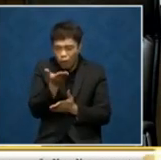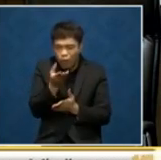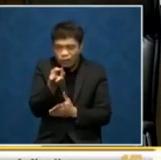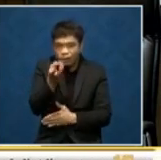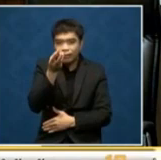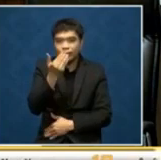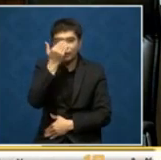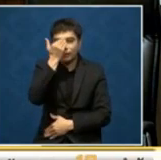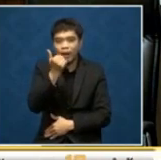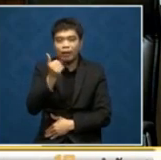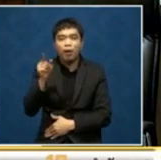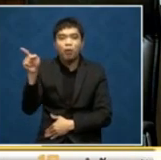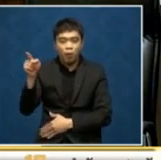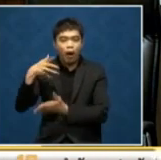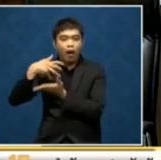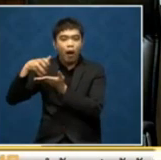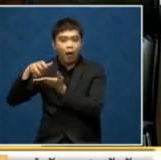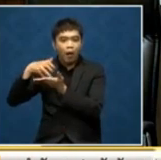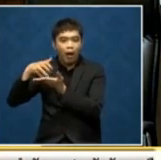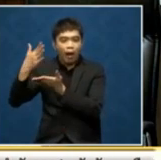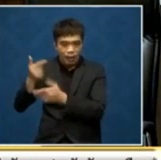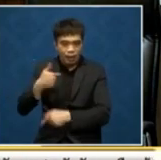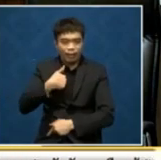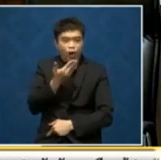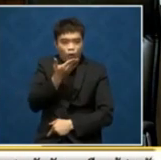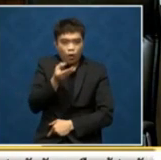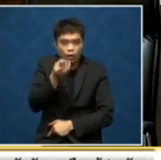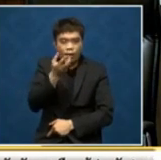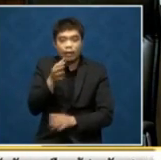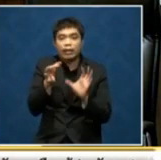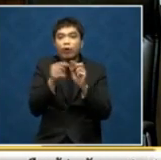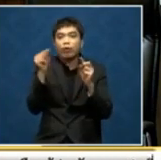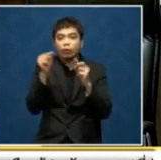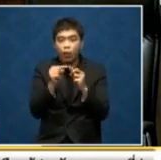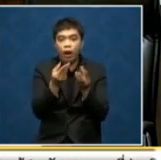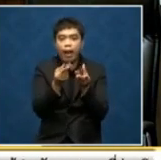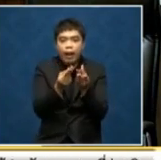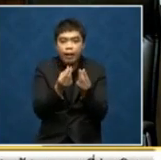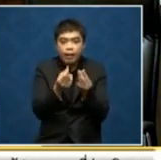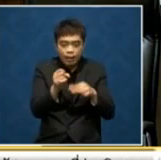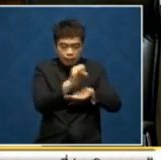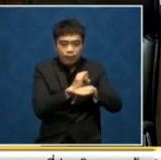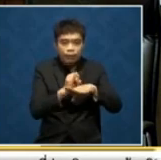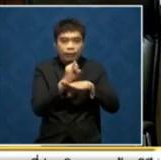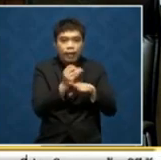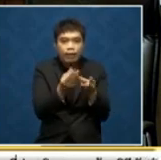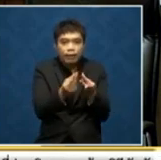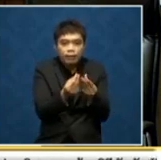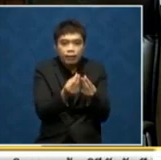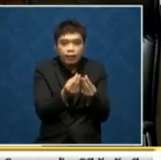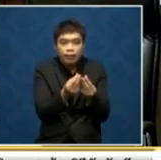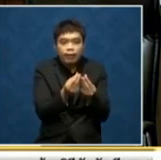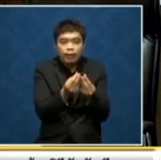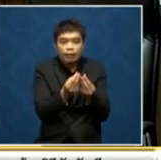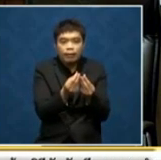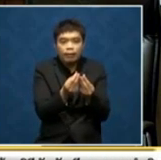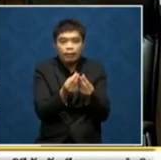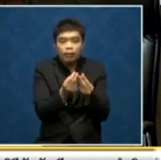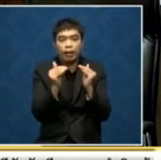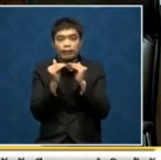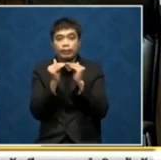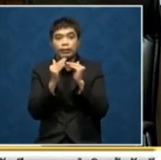นะท่านประธานเนื่องจากว่าหลายท่านพูดคุยกันในเรื่องของเอกสารสิทธิที่ดินนะทำไมผ่านมาแล้วหลายสมัยนะไม่มี